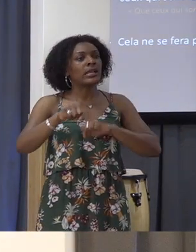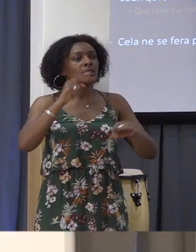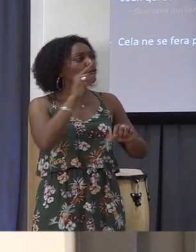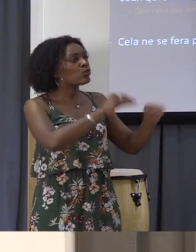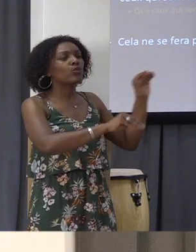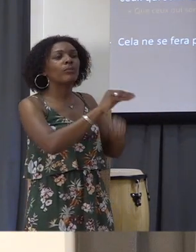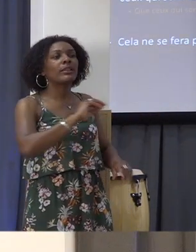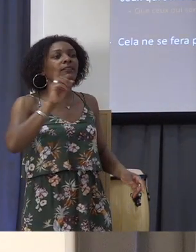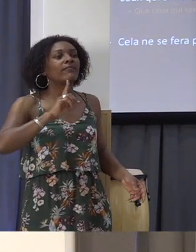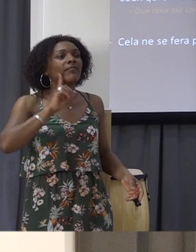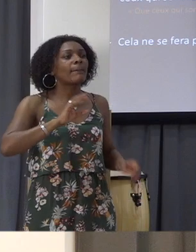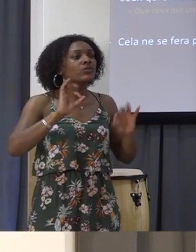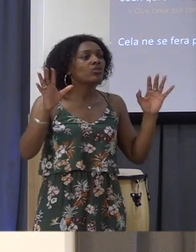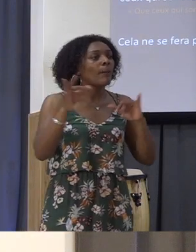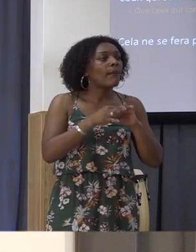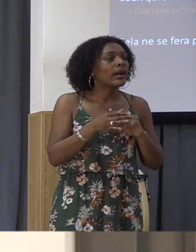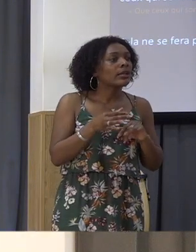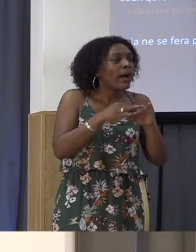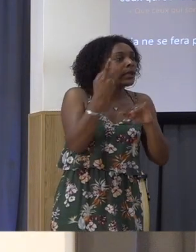Ils ont compris que c'était un problème sérieux.